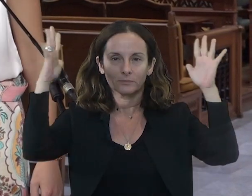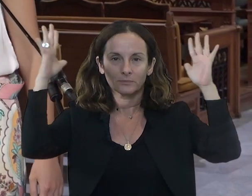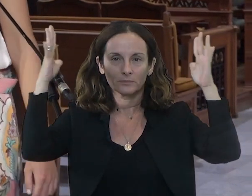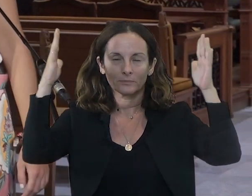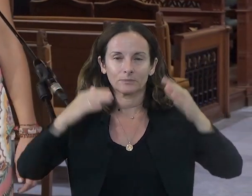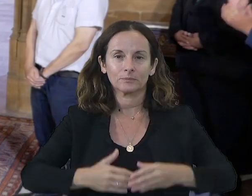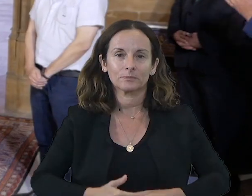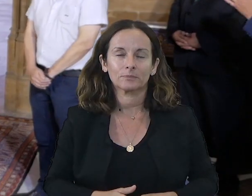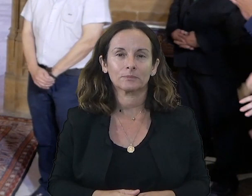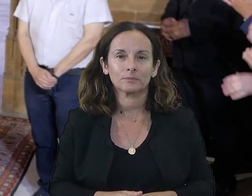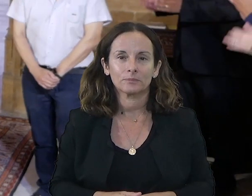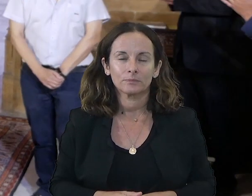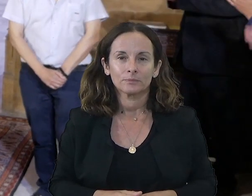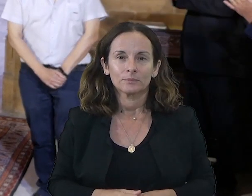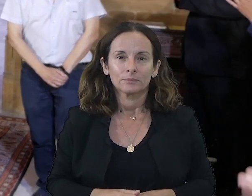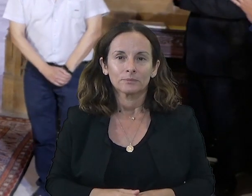Balears.